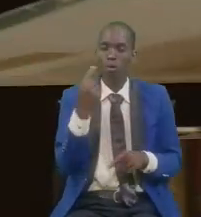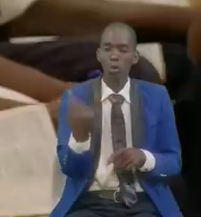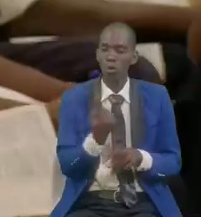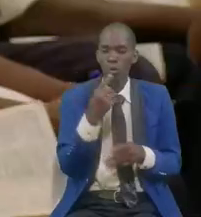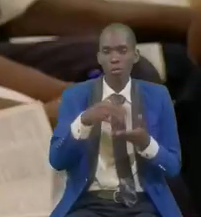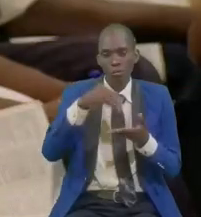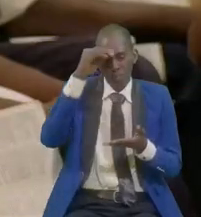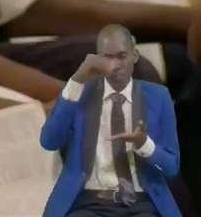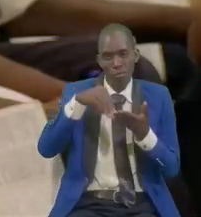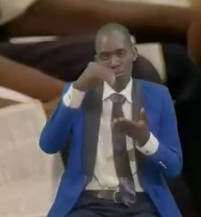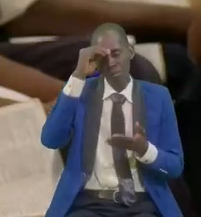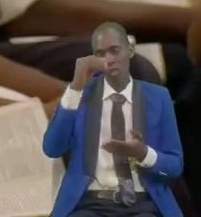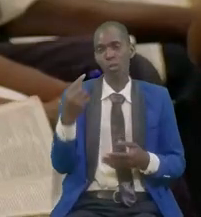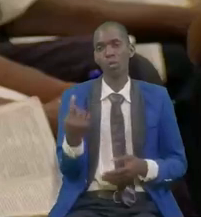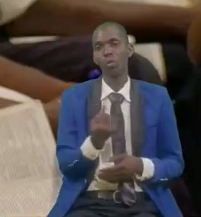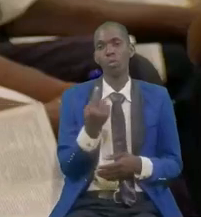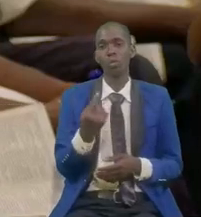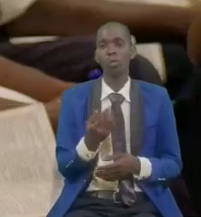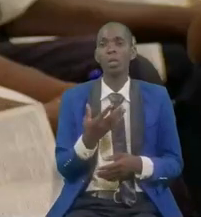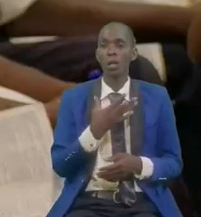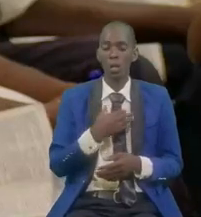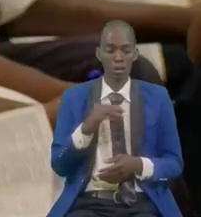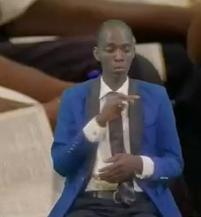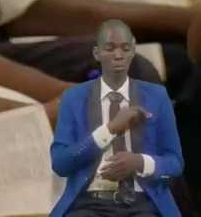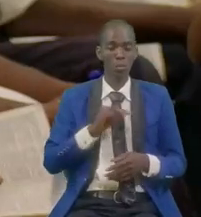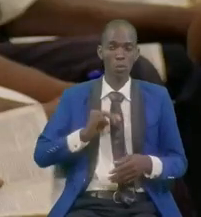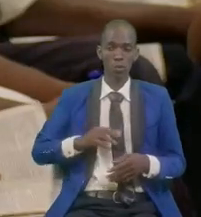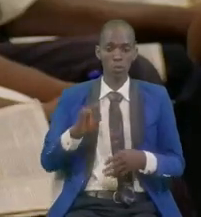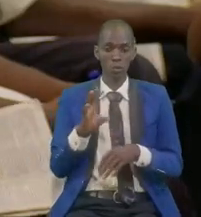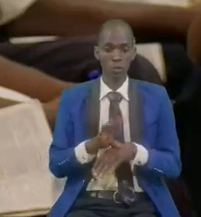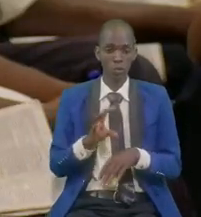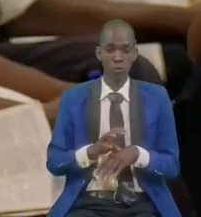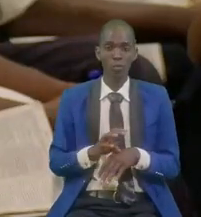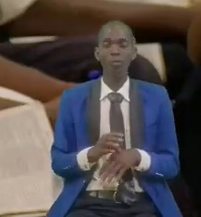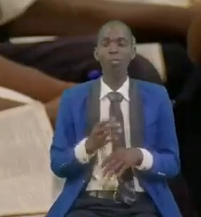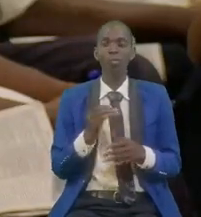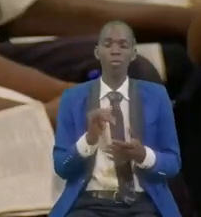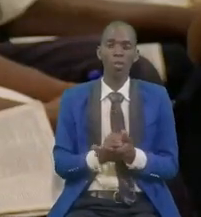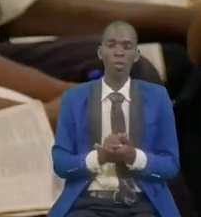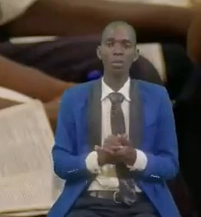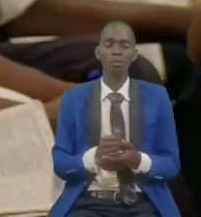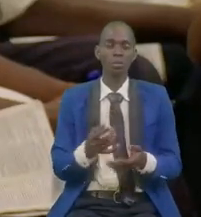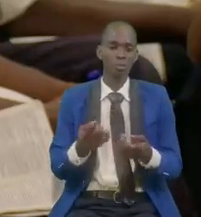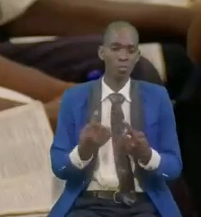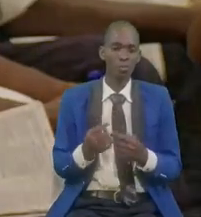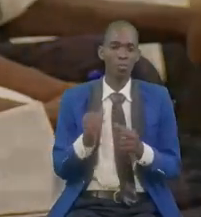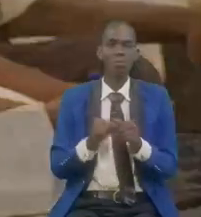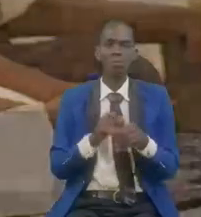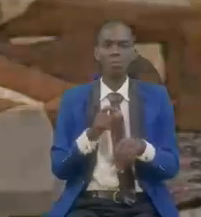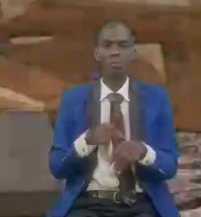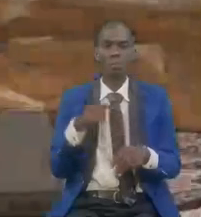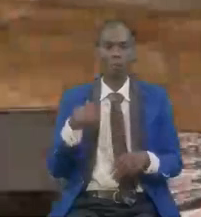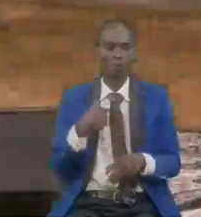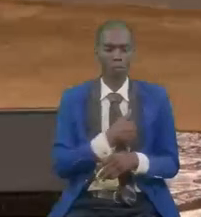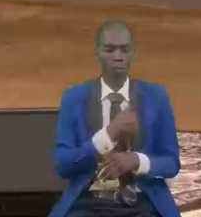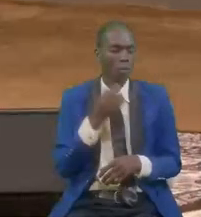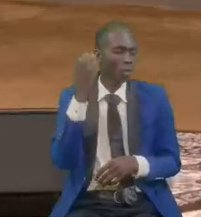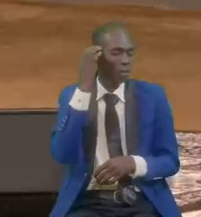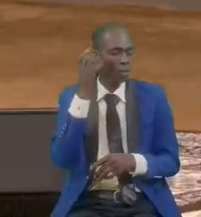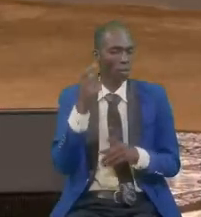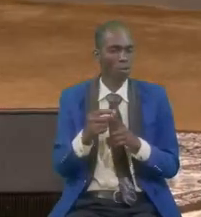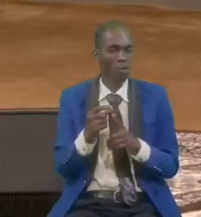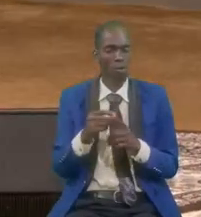l'écouter. Ne soyez pas seulement prédicateur. Il y a des membres de l'Église qui viennent à tout moment. On écoute la parole, on apprend